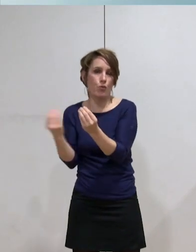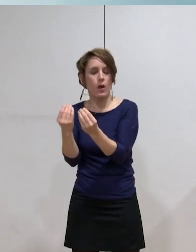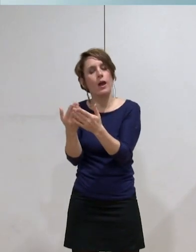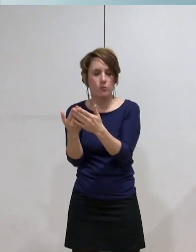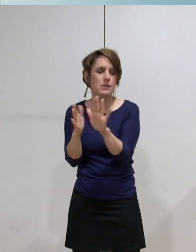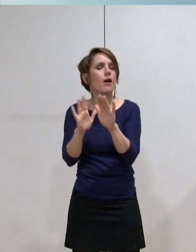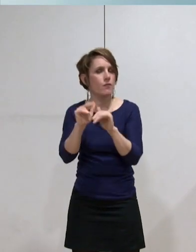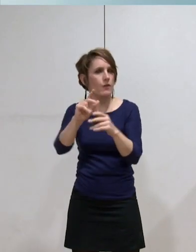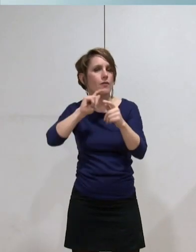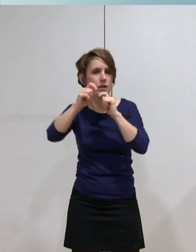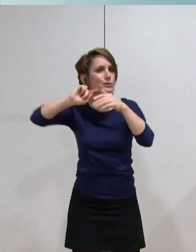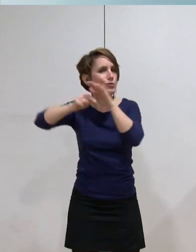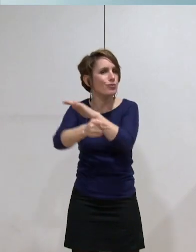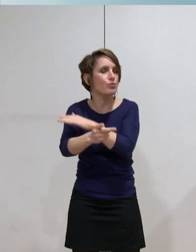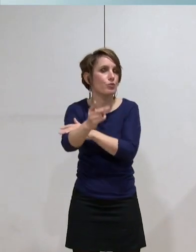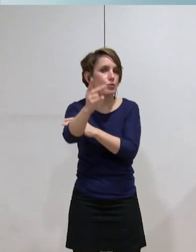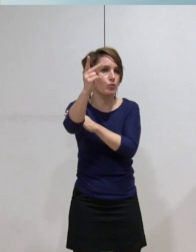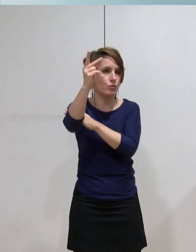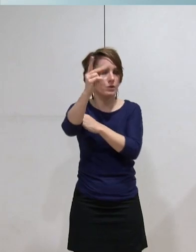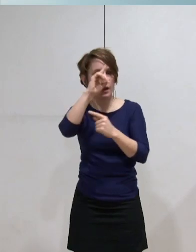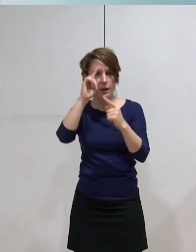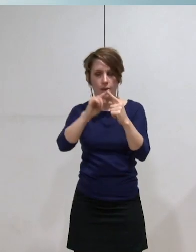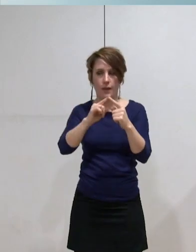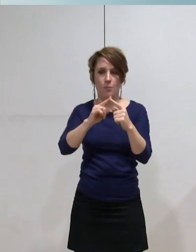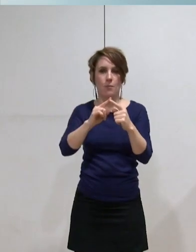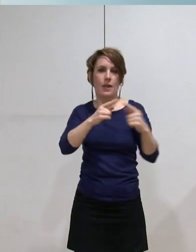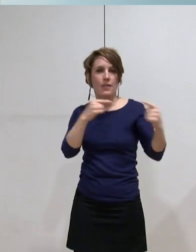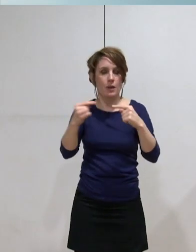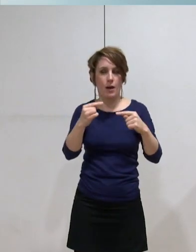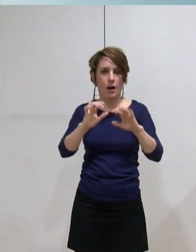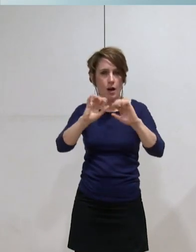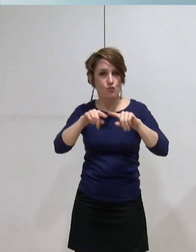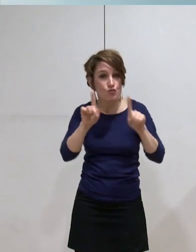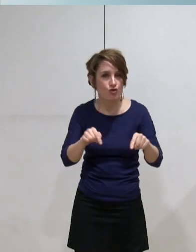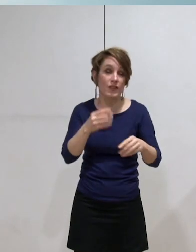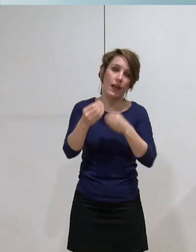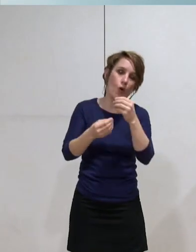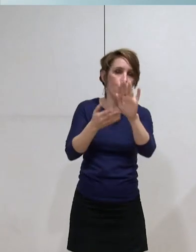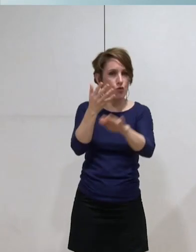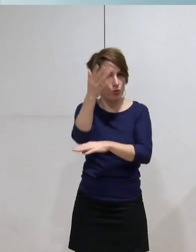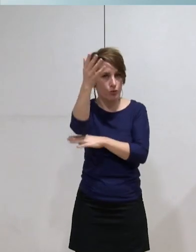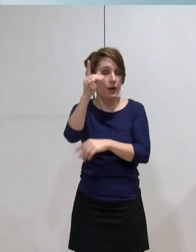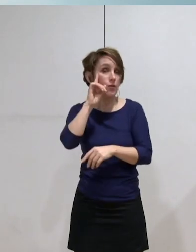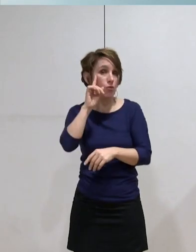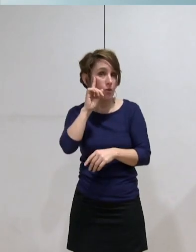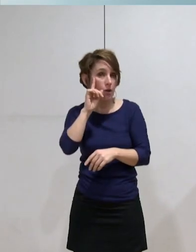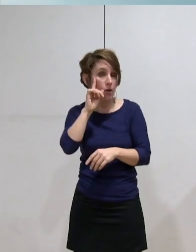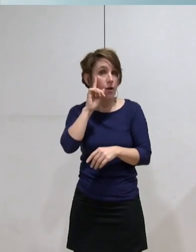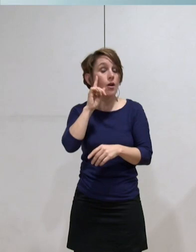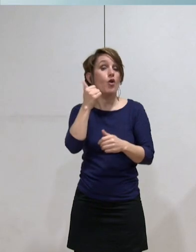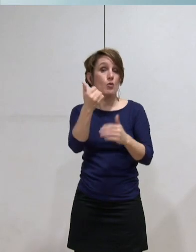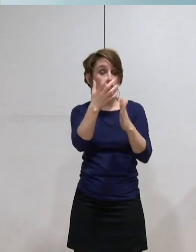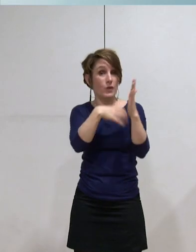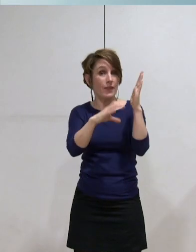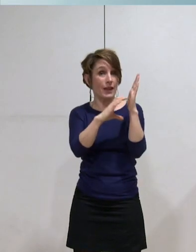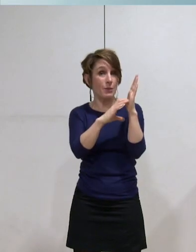reparler soit dans le cours du débat budgétaire soit un peu plus tard puisque une délibération leur est si